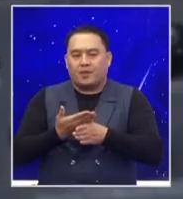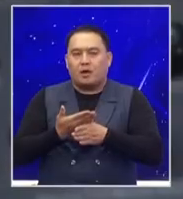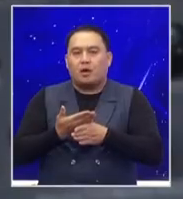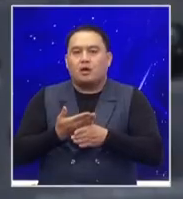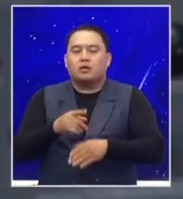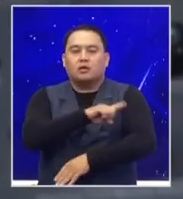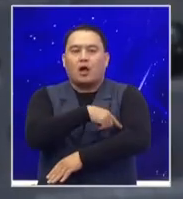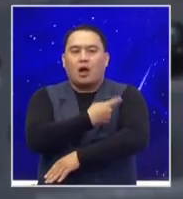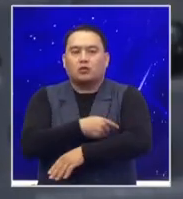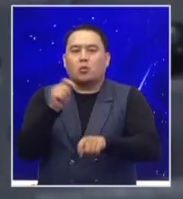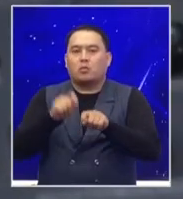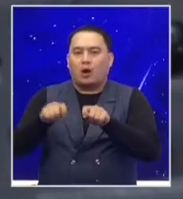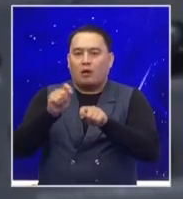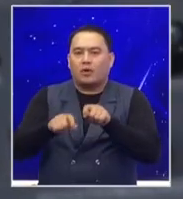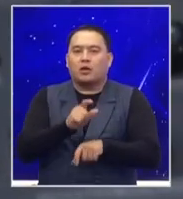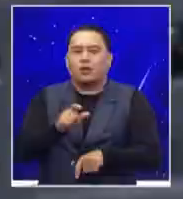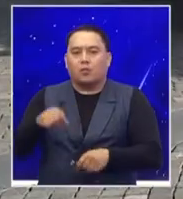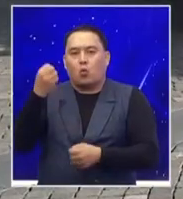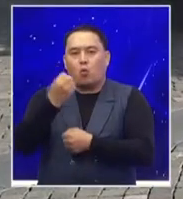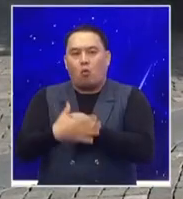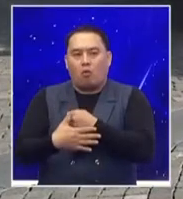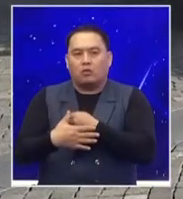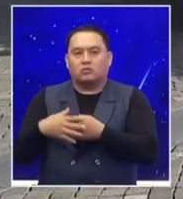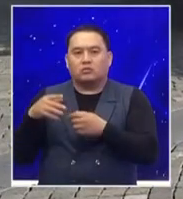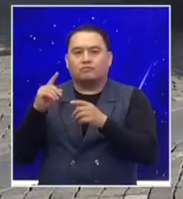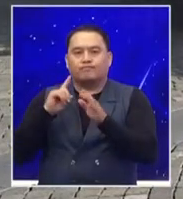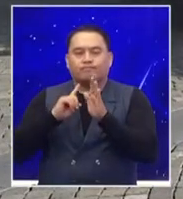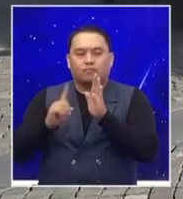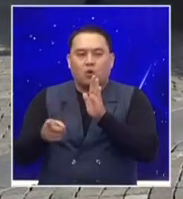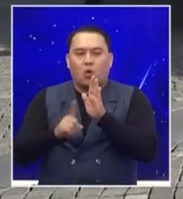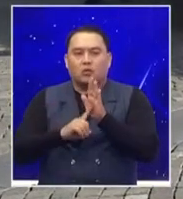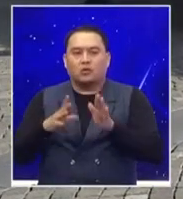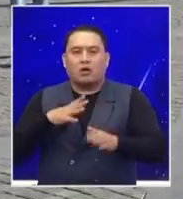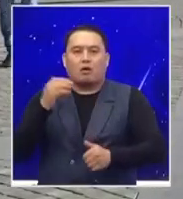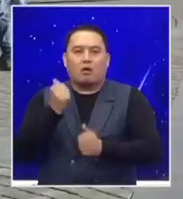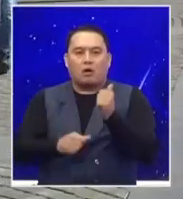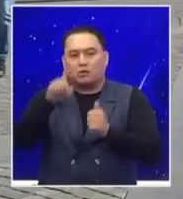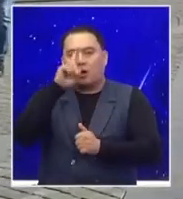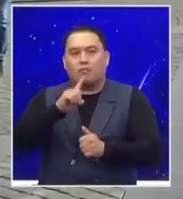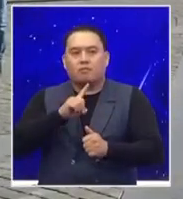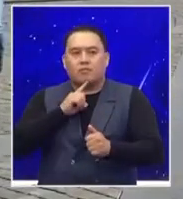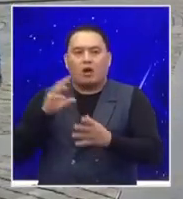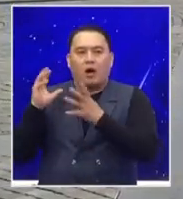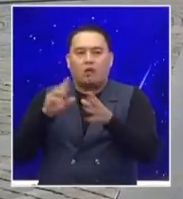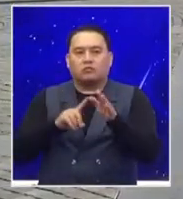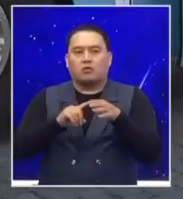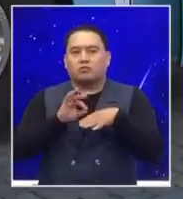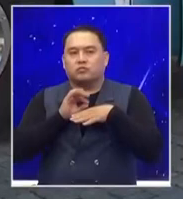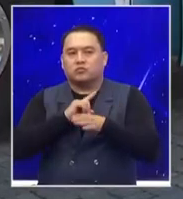Әдетте дәрігерге көріну үшін азаматтар орталыққа сабылатын. Енді оларға ай сайын жылжымалы кешен барып